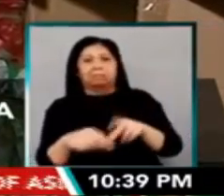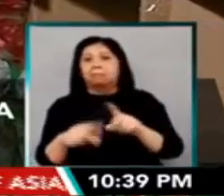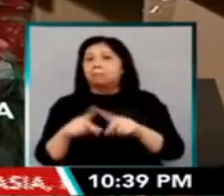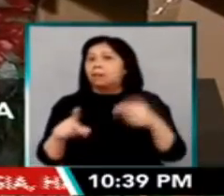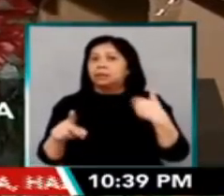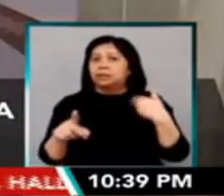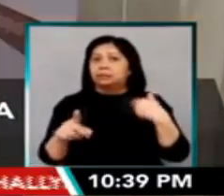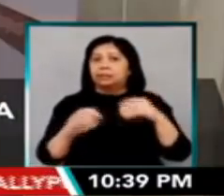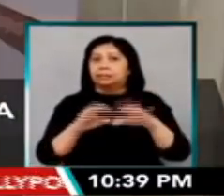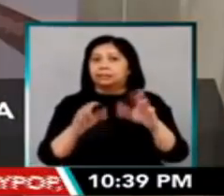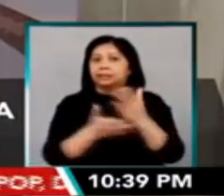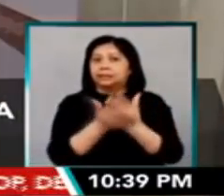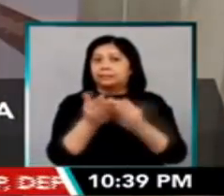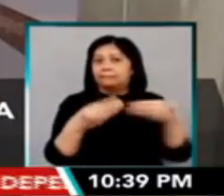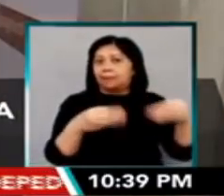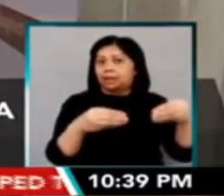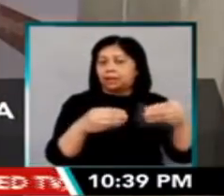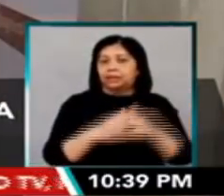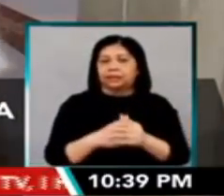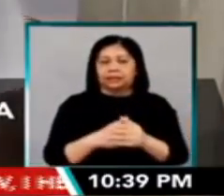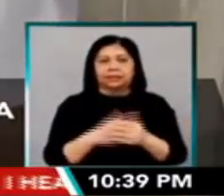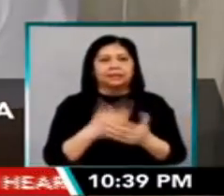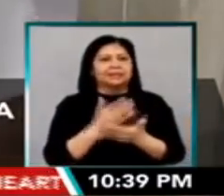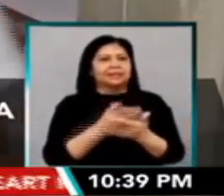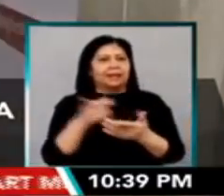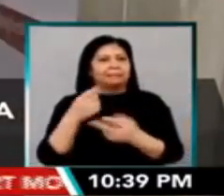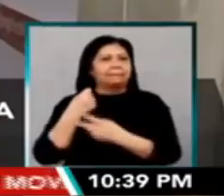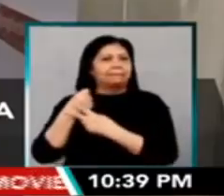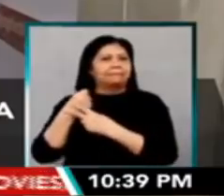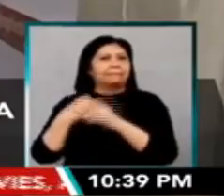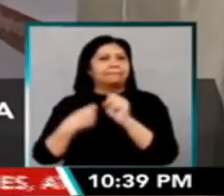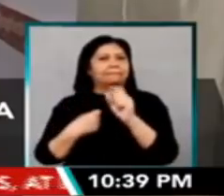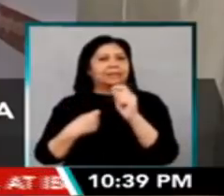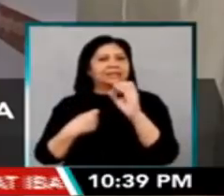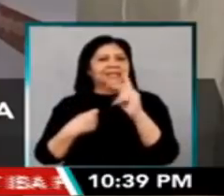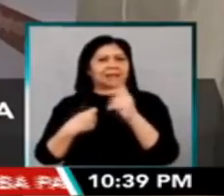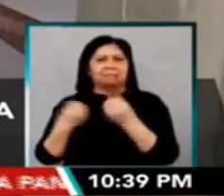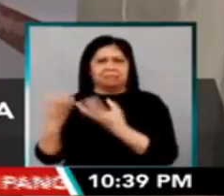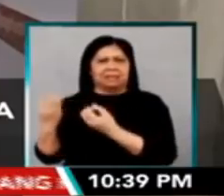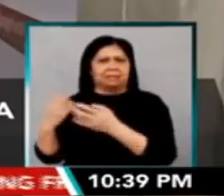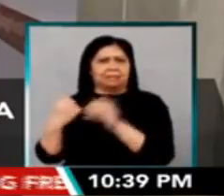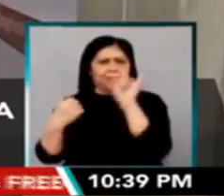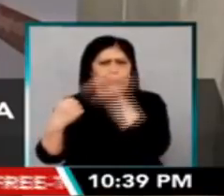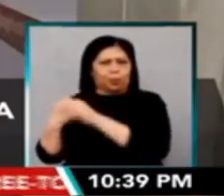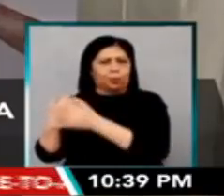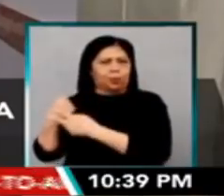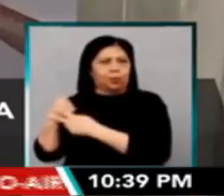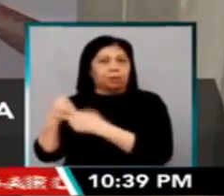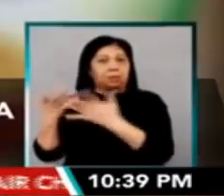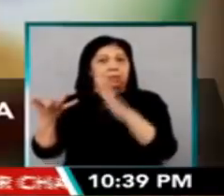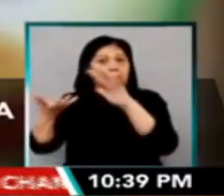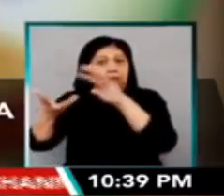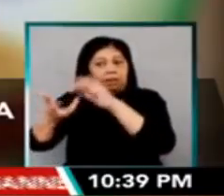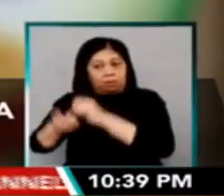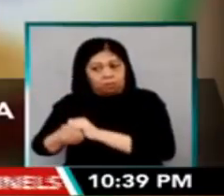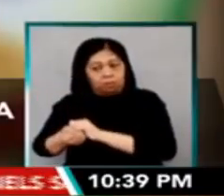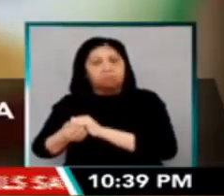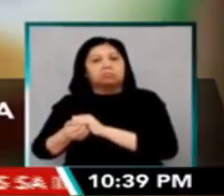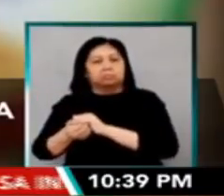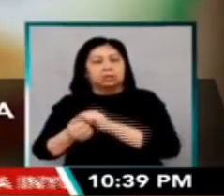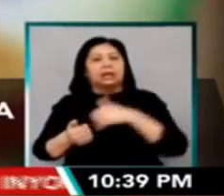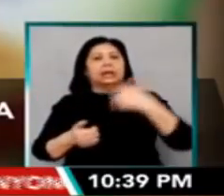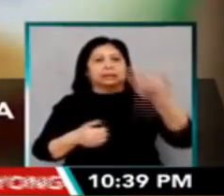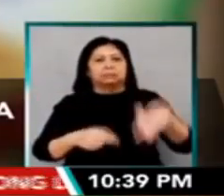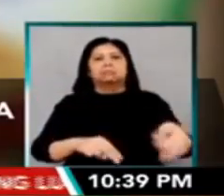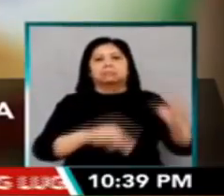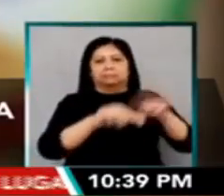ilang pamilihan. Mayroon pang mga stock na marami pa. Apo. Baka pagkaubo sa... mag-taas. Humihirit na rin ang